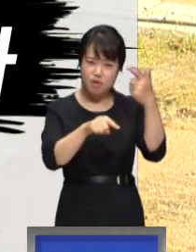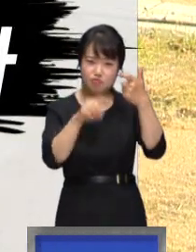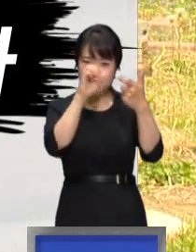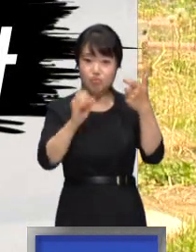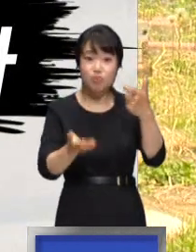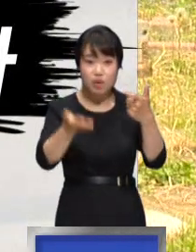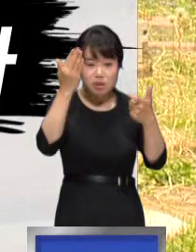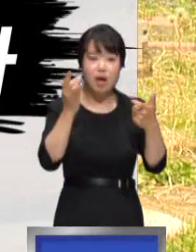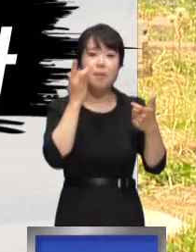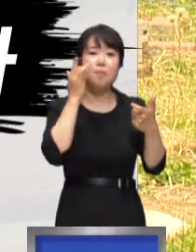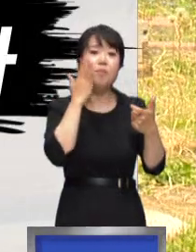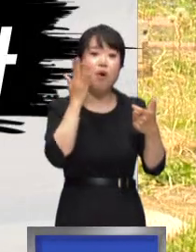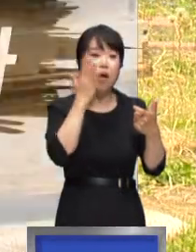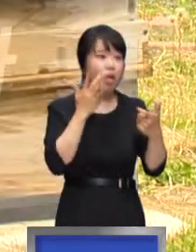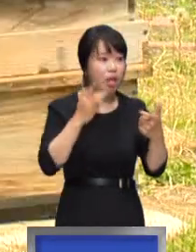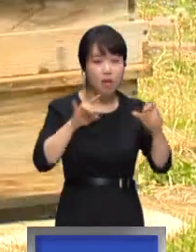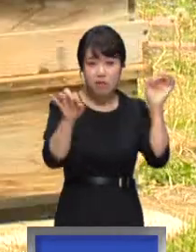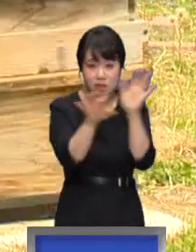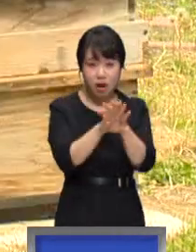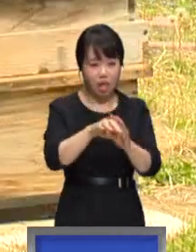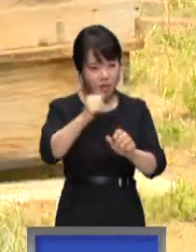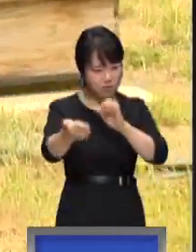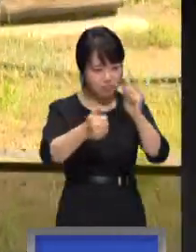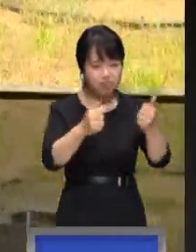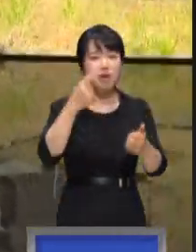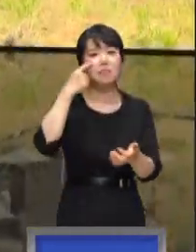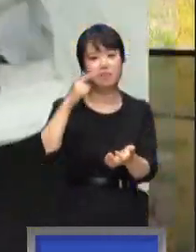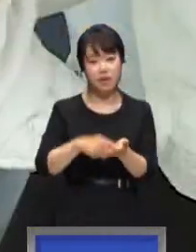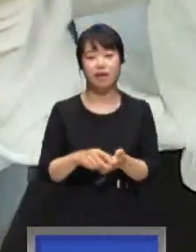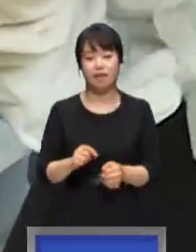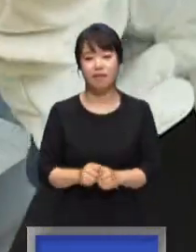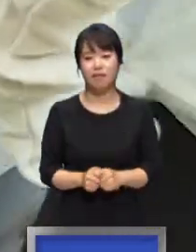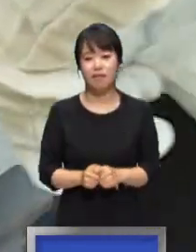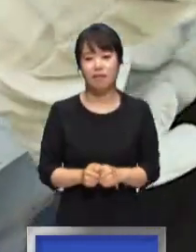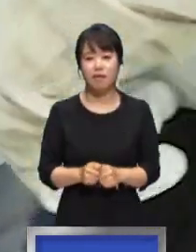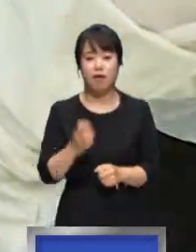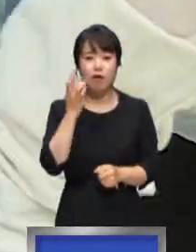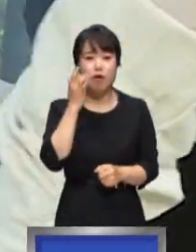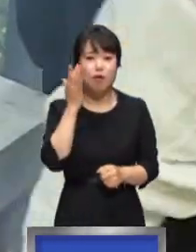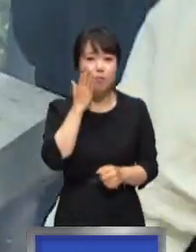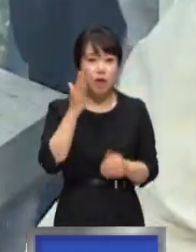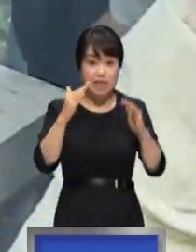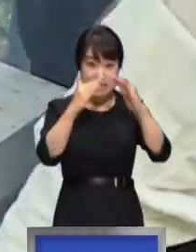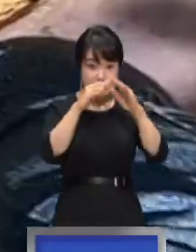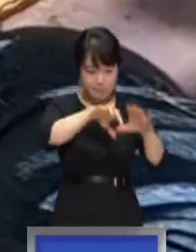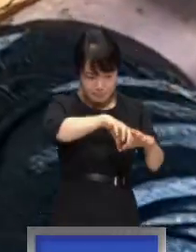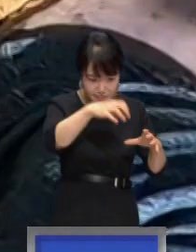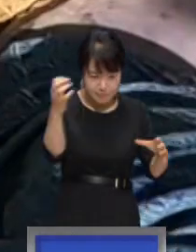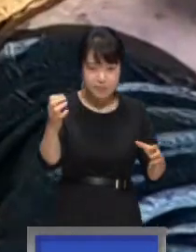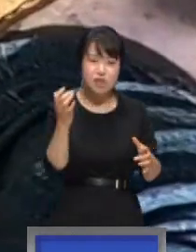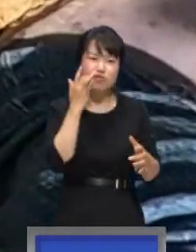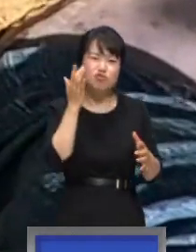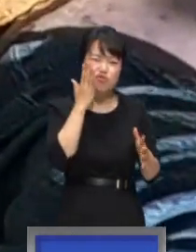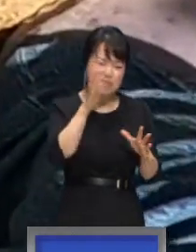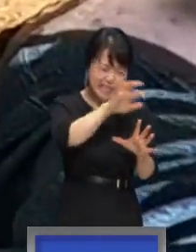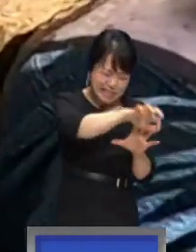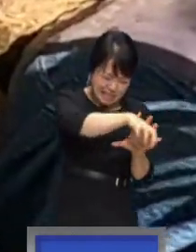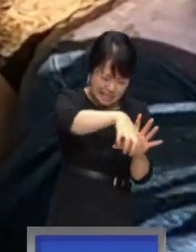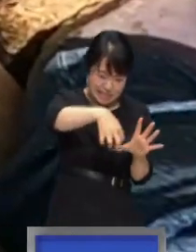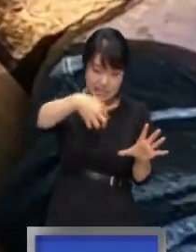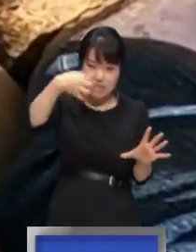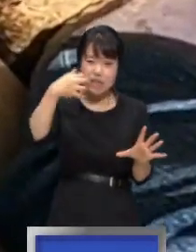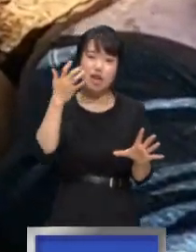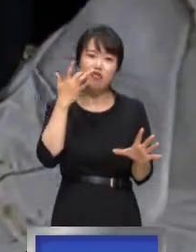이상에서 벌이 사라지거나 폐사한 것으로 조사됐습니다. 벌집을 꺼내 밀랍을 긁어내자 진한 꿀 원액이